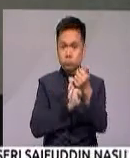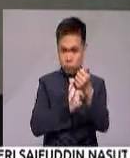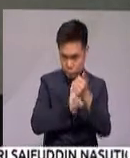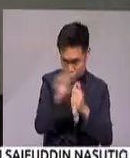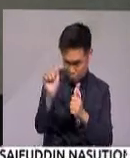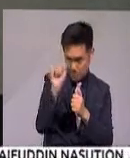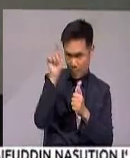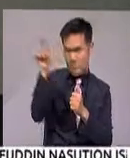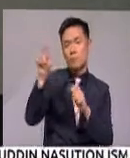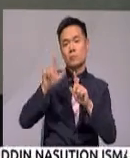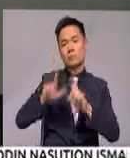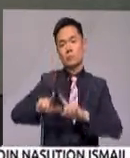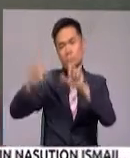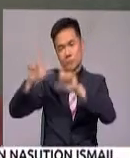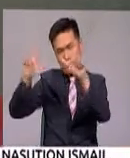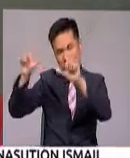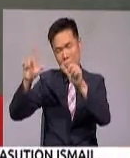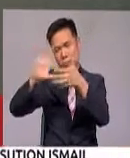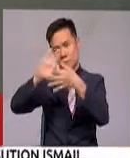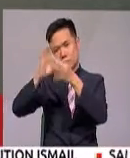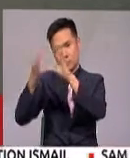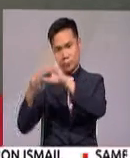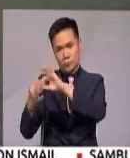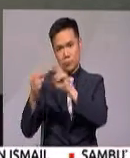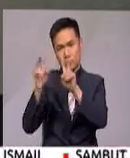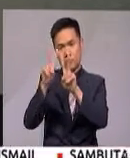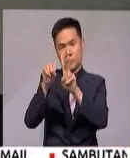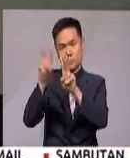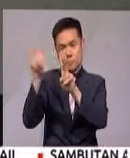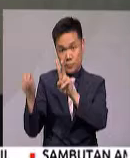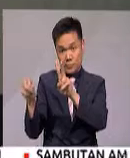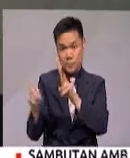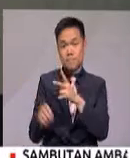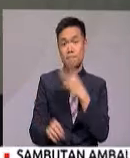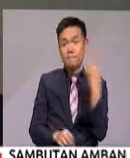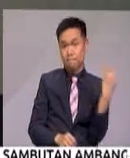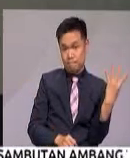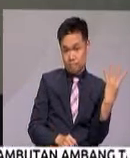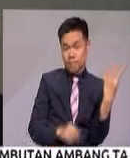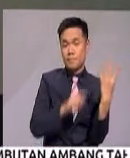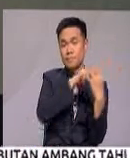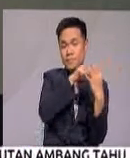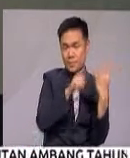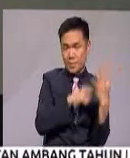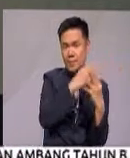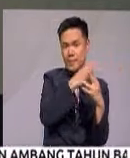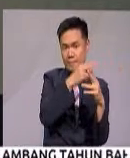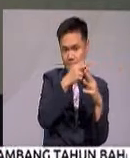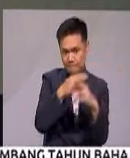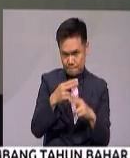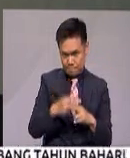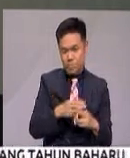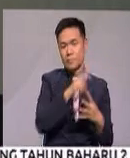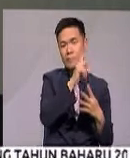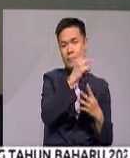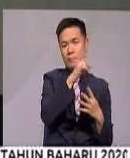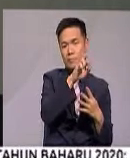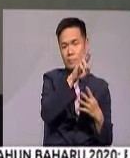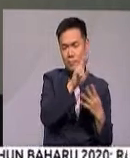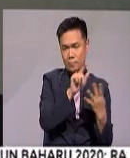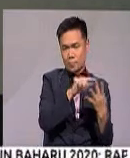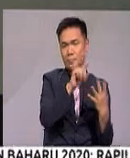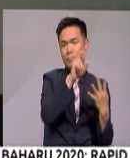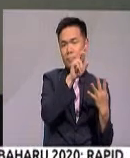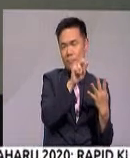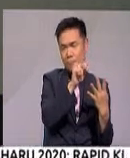Sukan Olimpik Tokyo 2020. Senarai atlet yang terlibat adalah 4 orang atlet pelayaran iaitu Karun Nizam, Nur Syazrin, Nur Aisyah dan